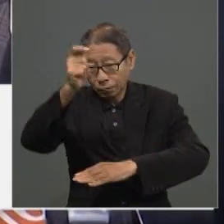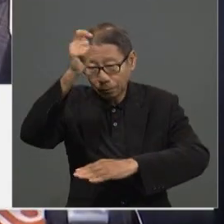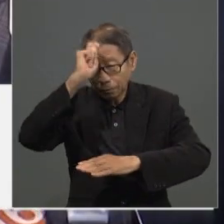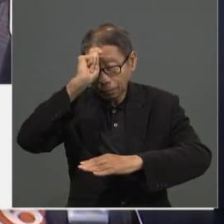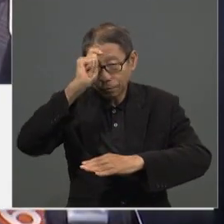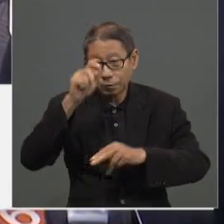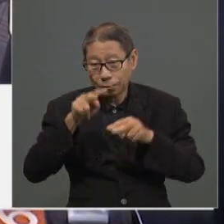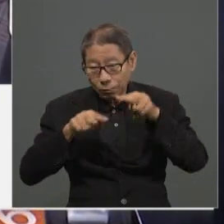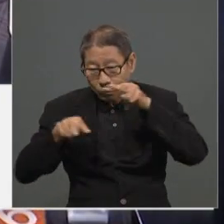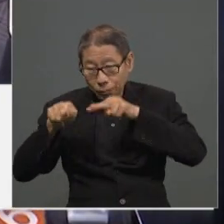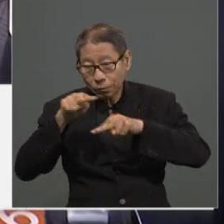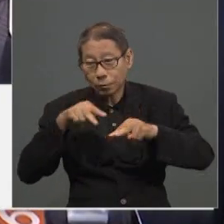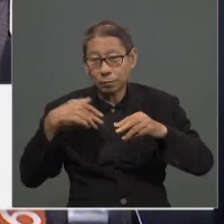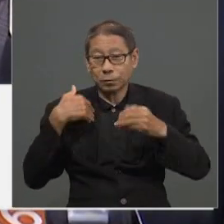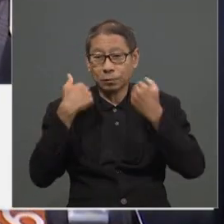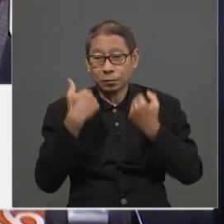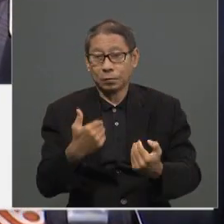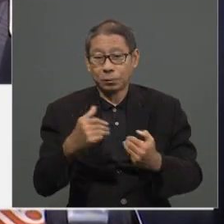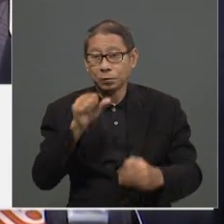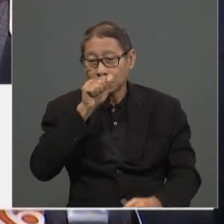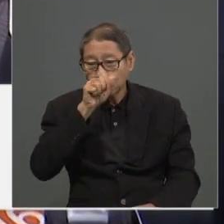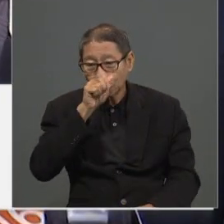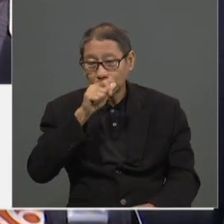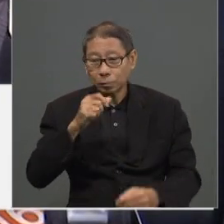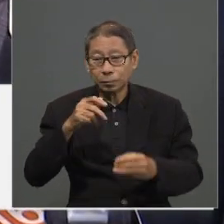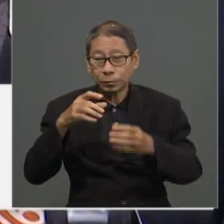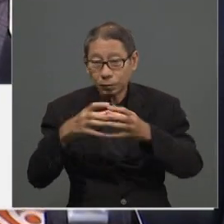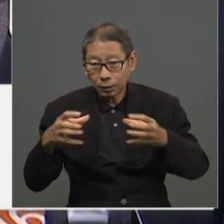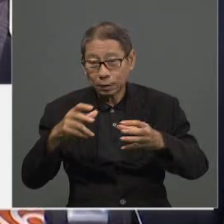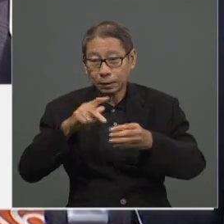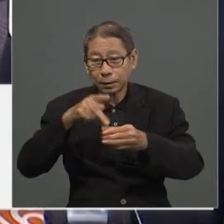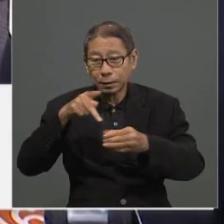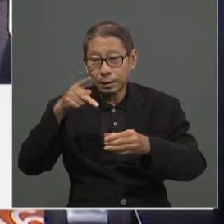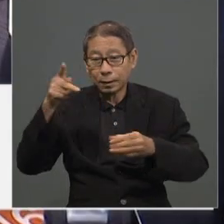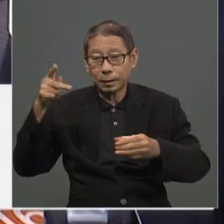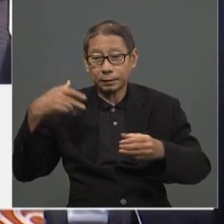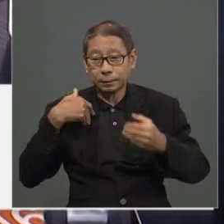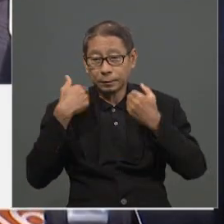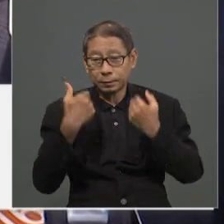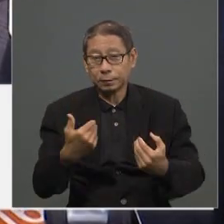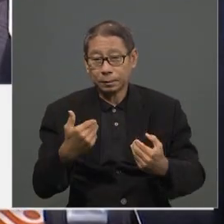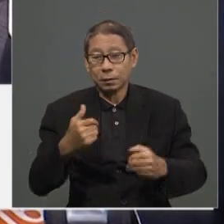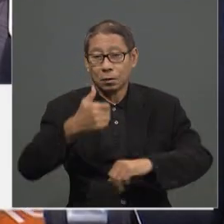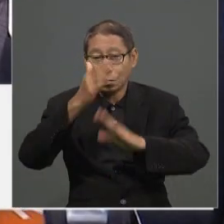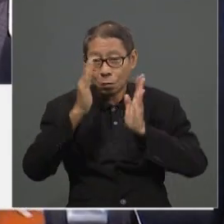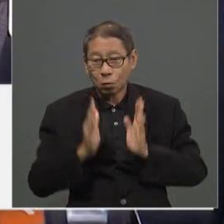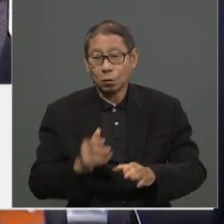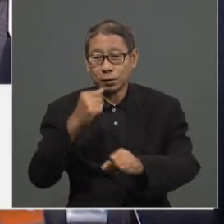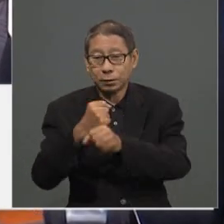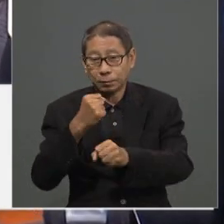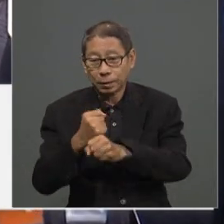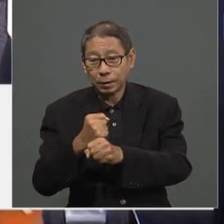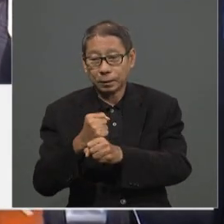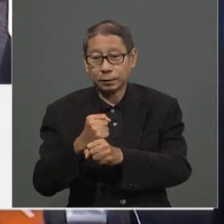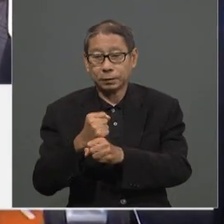บผู้ตรวจสอบในการทดสอบถังแก๊สนะครับรวมไปถึงเจ้าหน้าที่